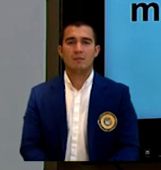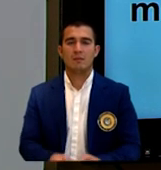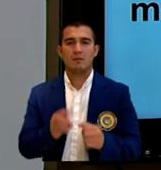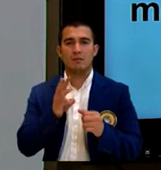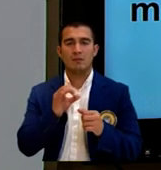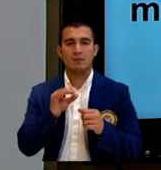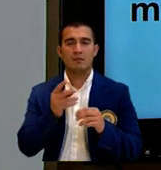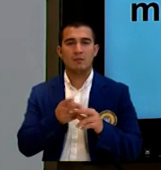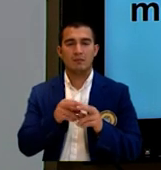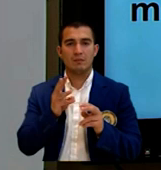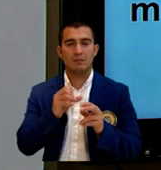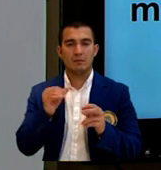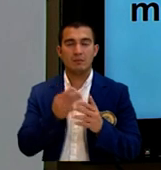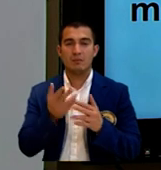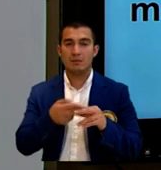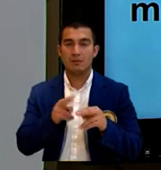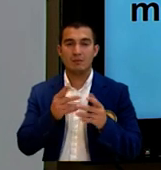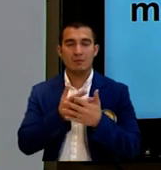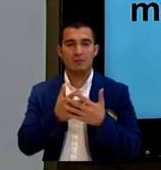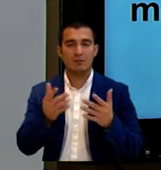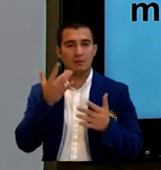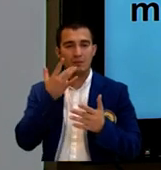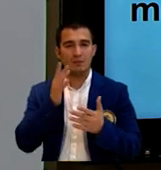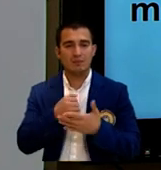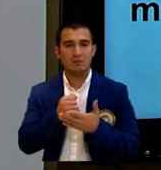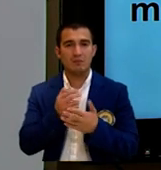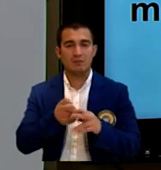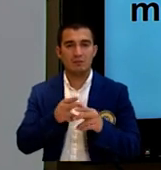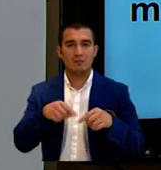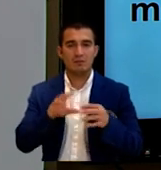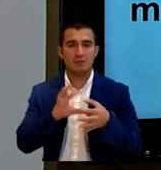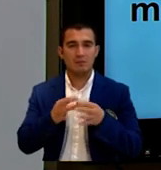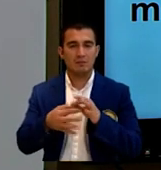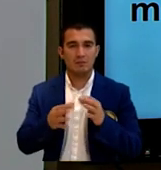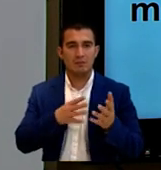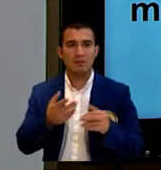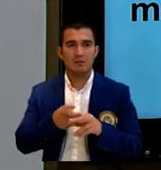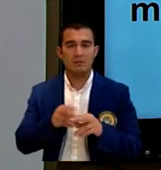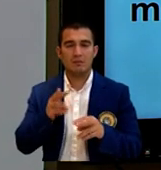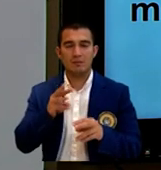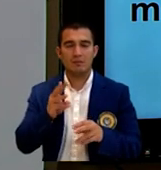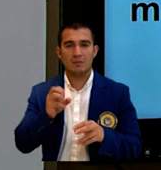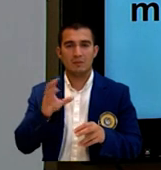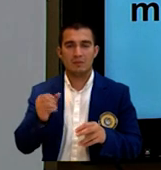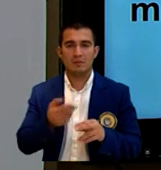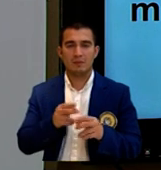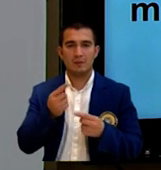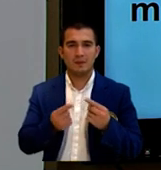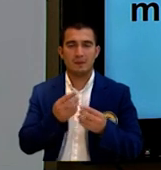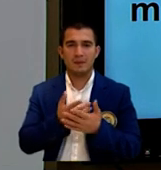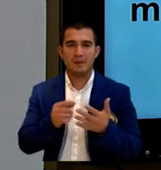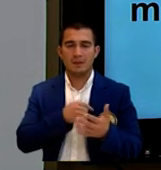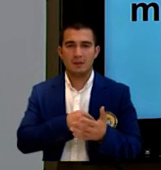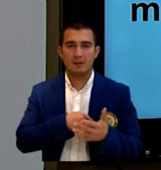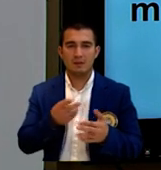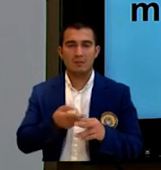Molar massa bilan Avogadro doimisi quyidagicha bog'langan. Demak, molar massa bitta molekula massasi